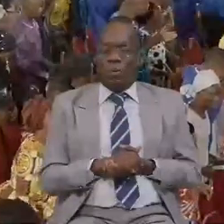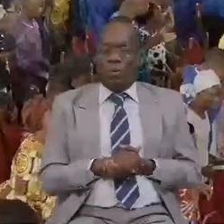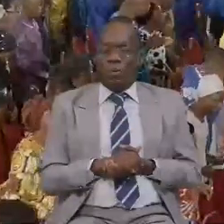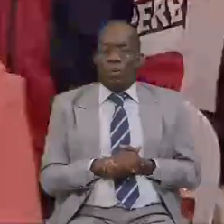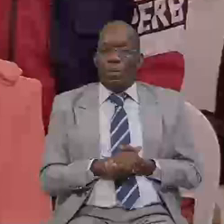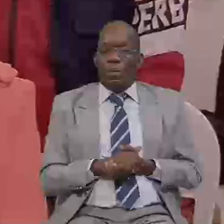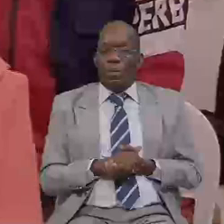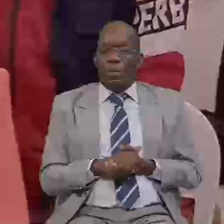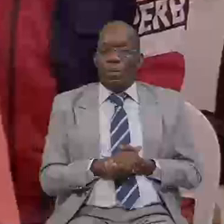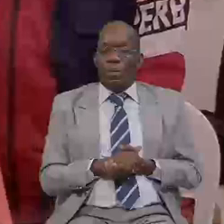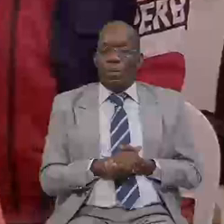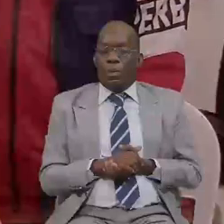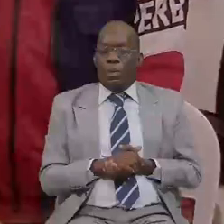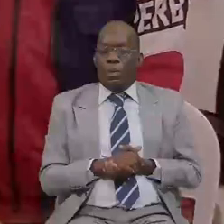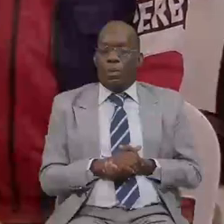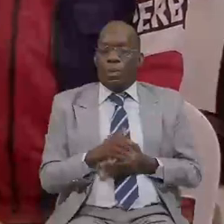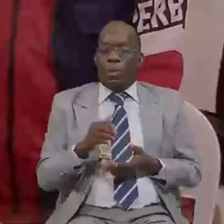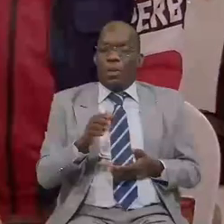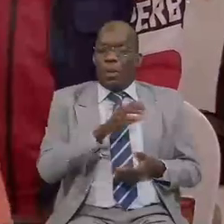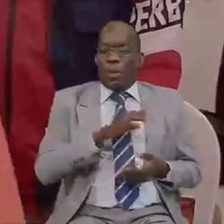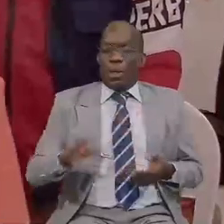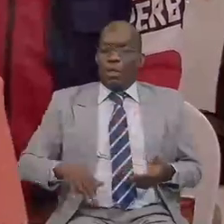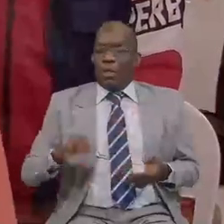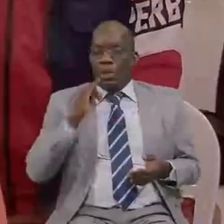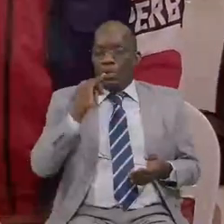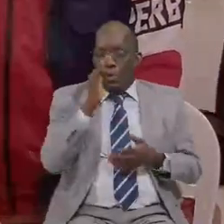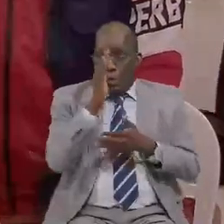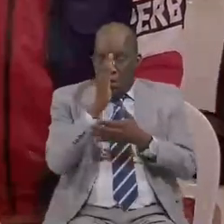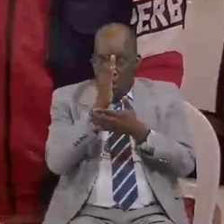Christ est doux et humble.